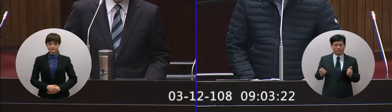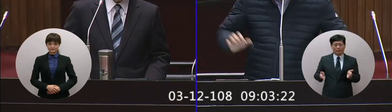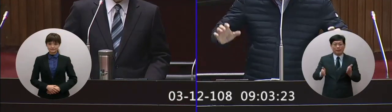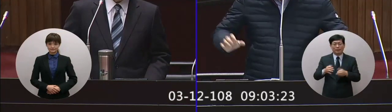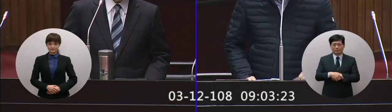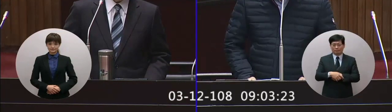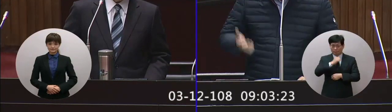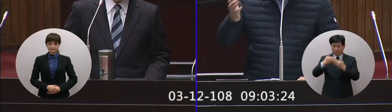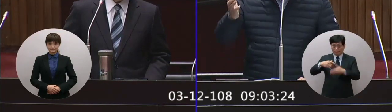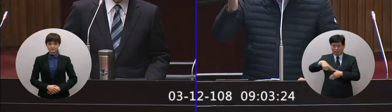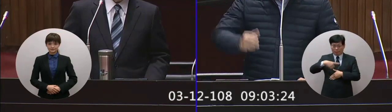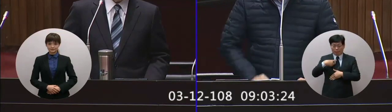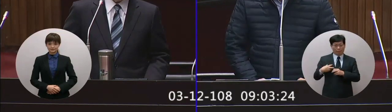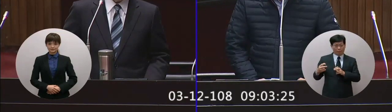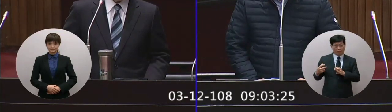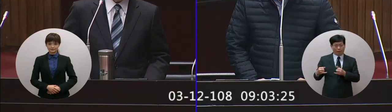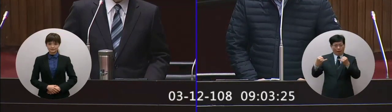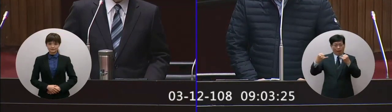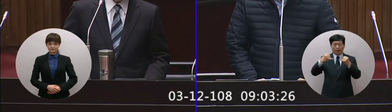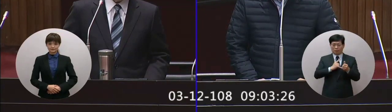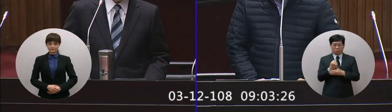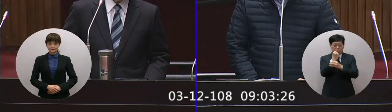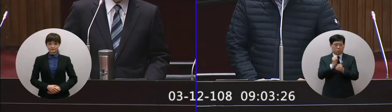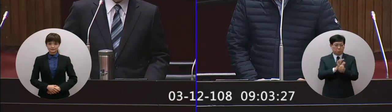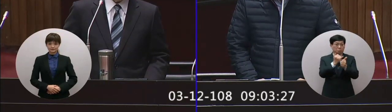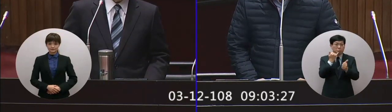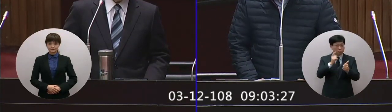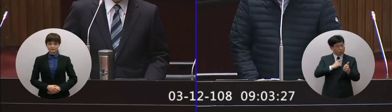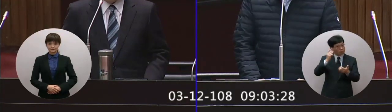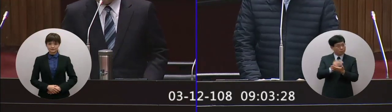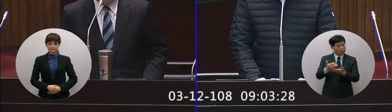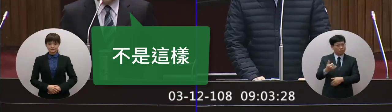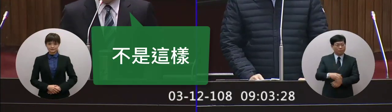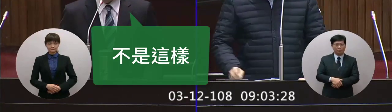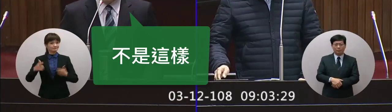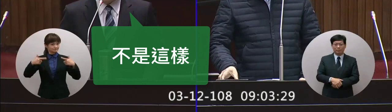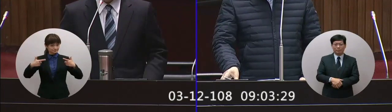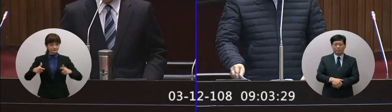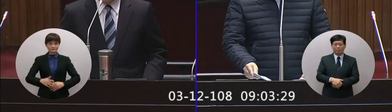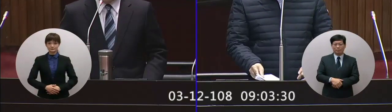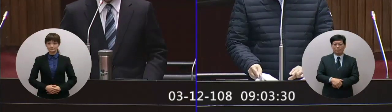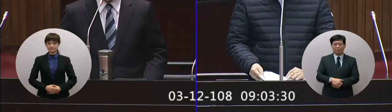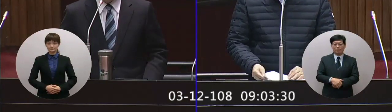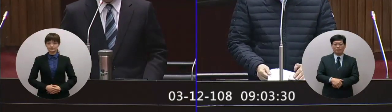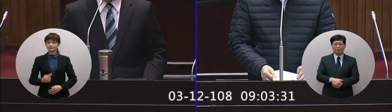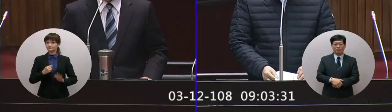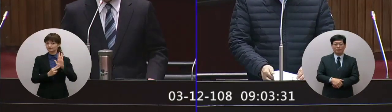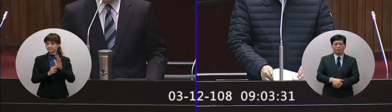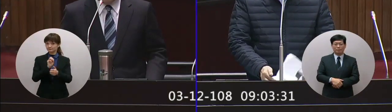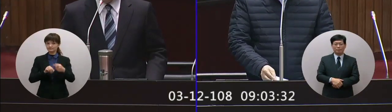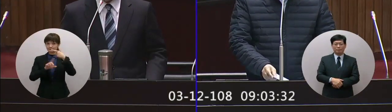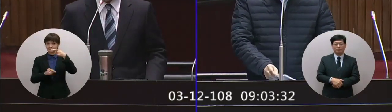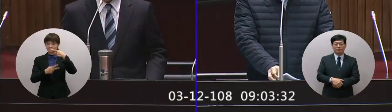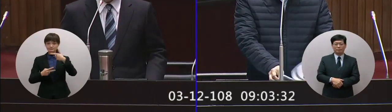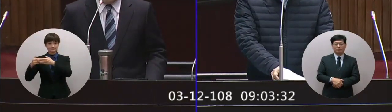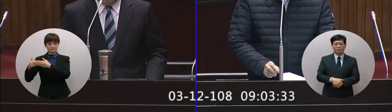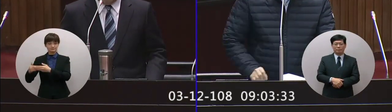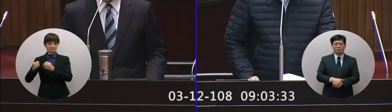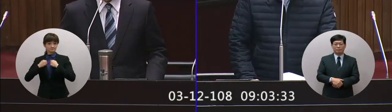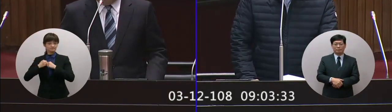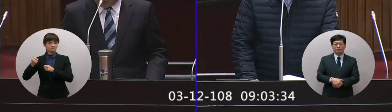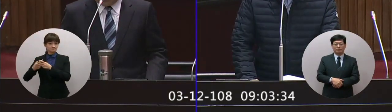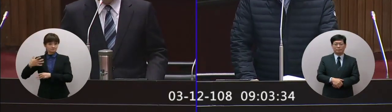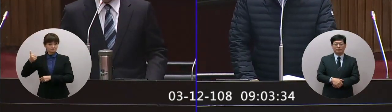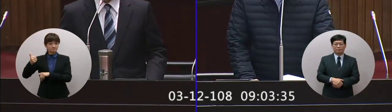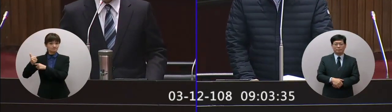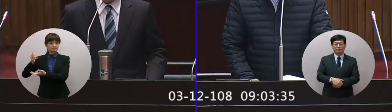统独两岸的争议拉高他的支持度，你对这样的看法你没有评论？ 不是这样，这是因为1月2号习近平主席发